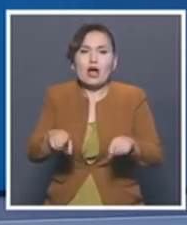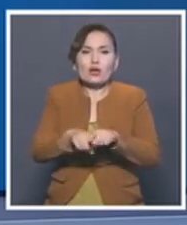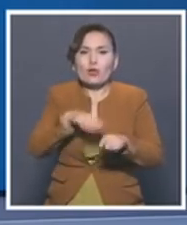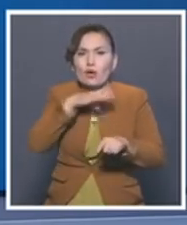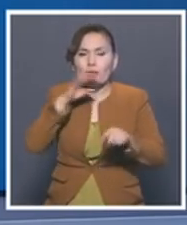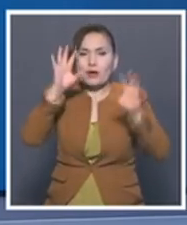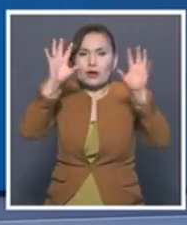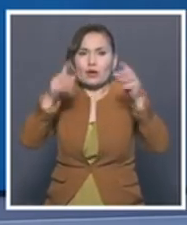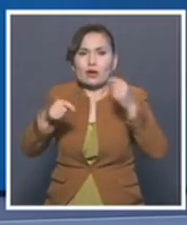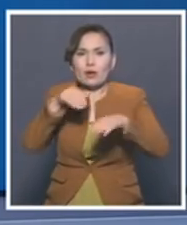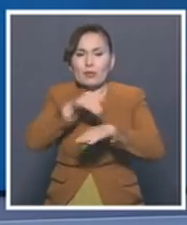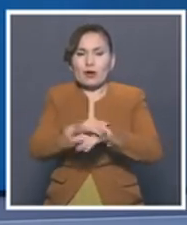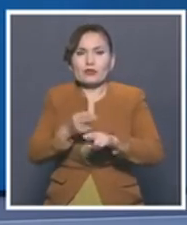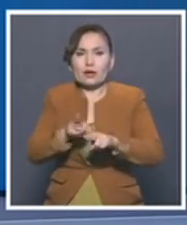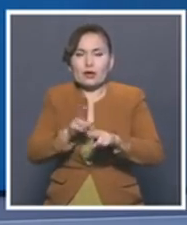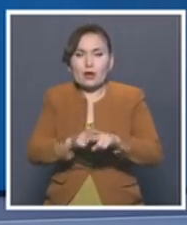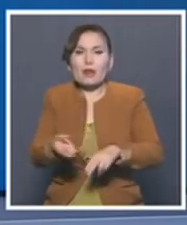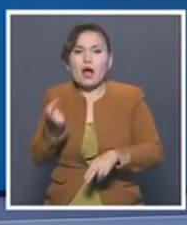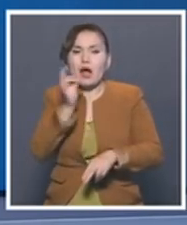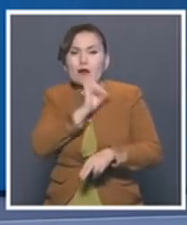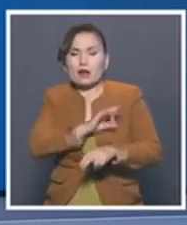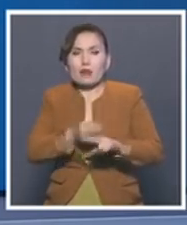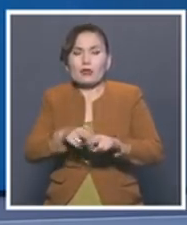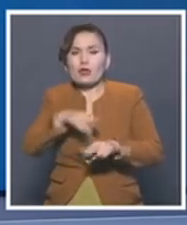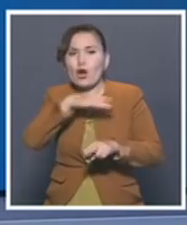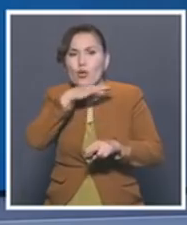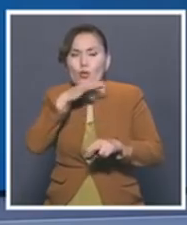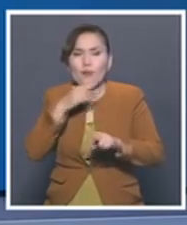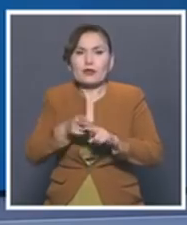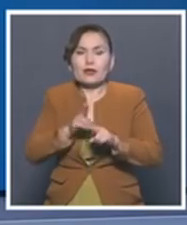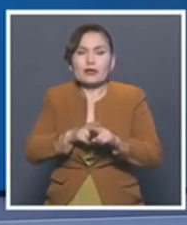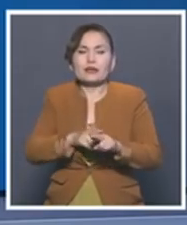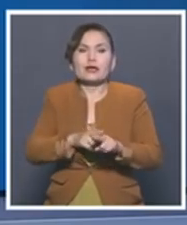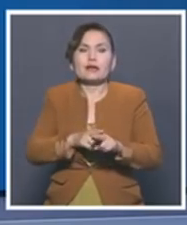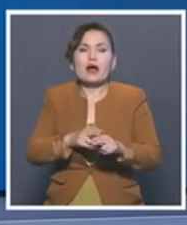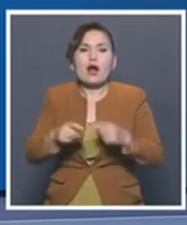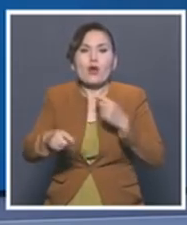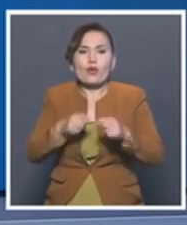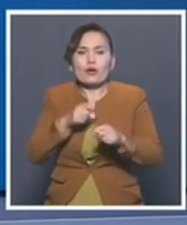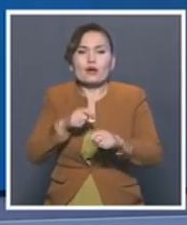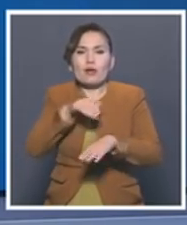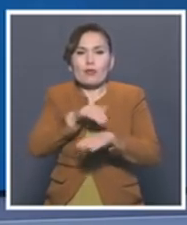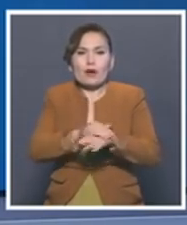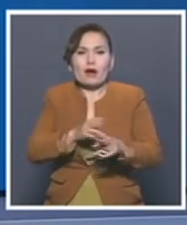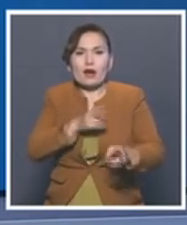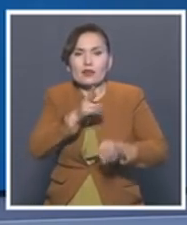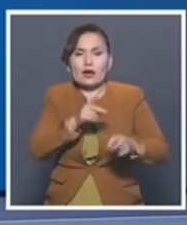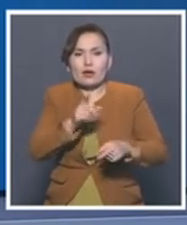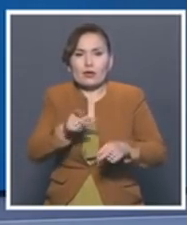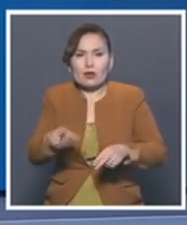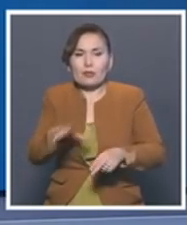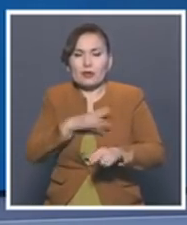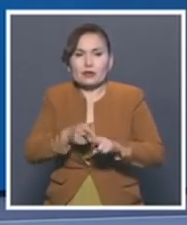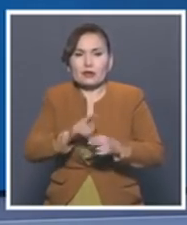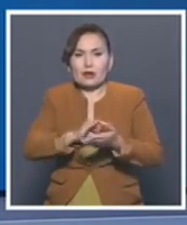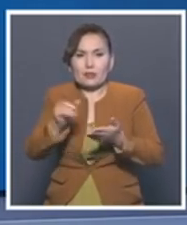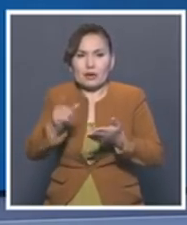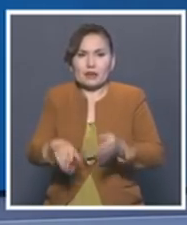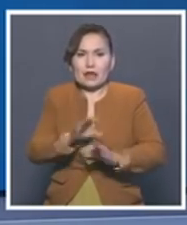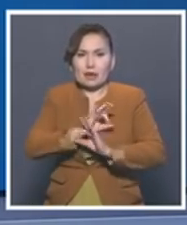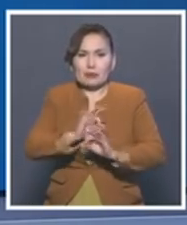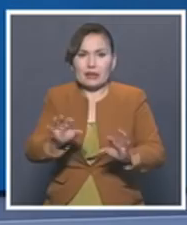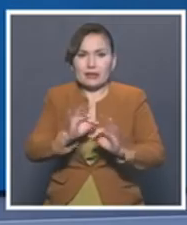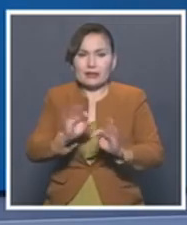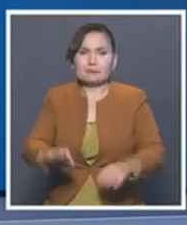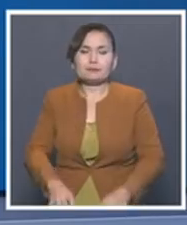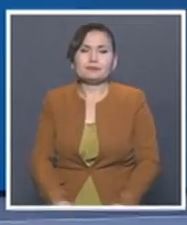жатыр. Яғни қосымшаны қолданушылар туралы бұрмаланған мәлімет тіркеліп, сол бойынша емдом көрсетілді деп келтірілген. Нысаналы Ағылтар қатысын.